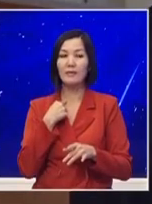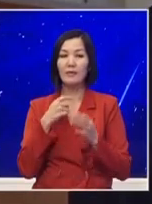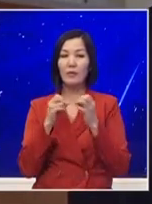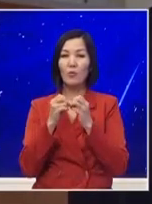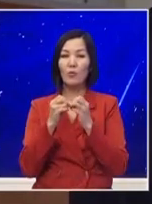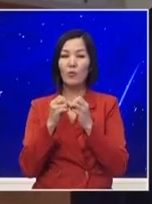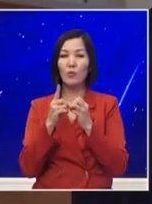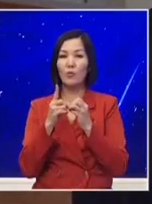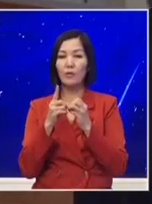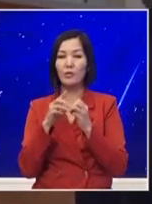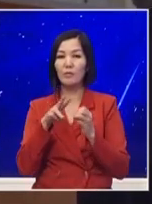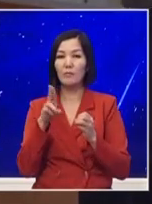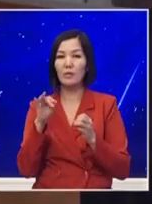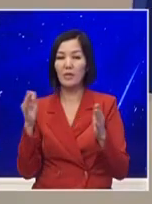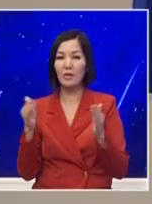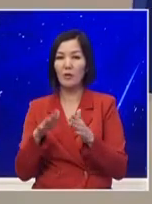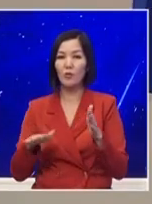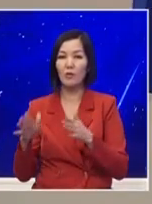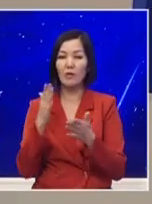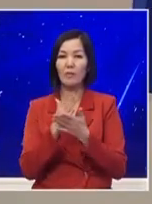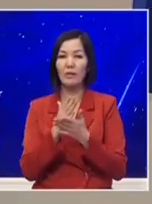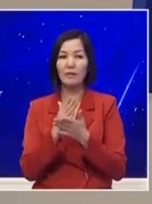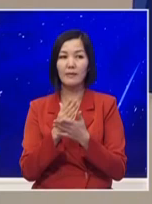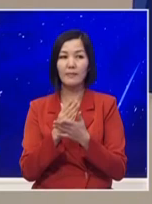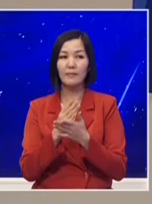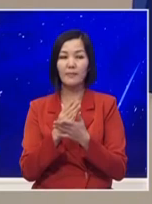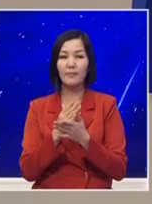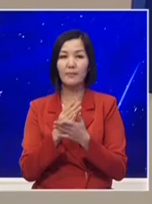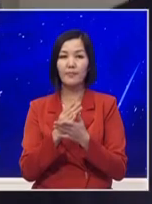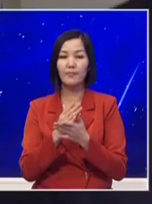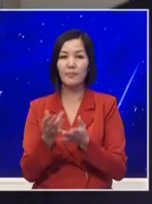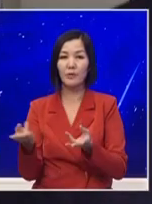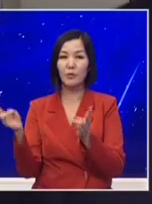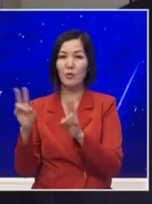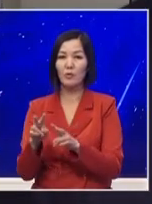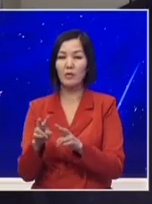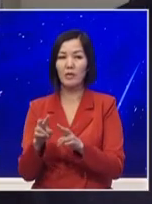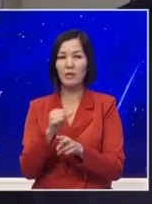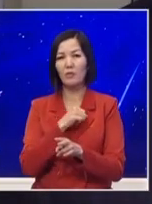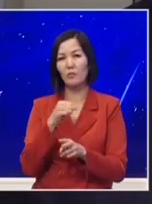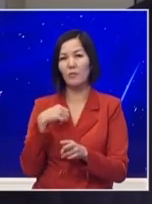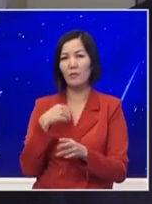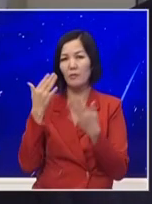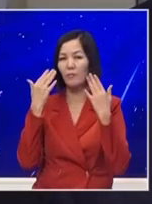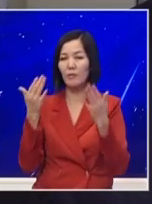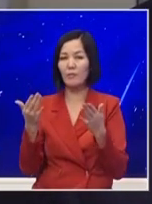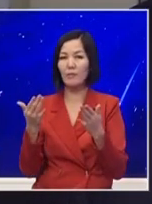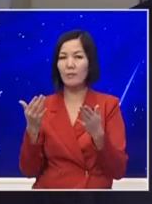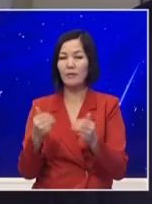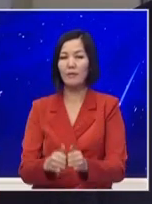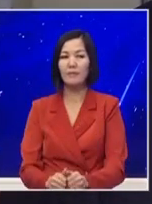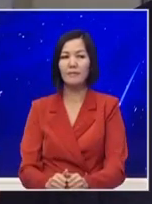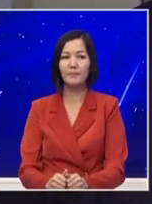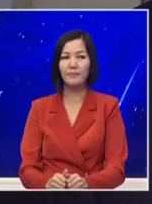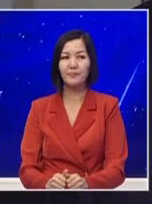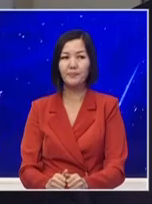8-11 микрорайон төгіп атыр. Бұл жерде бізде отведенный жер бар. Сіздер айтқан жер төгіліп атқан жерлерге білмеймін, частныйлар төгіп атыр ма? Төккен организациялар табатын болса,